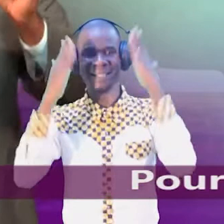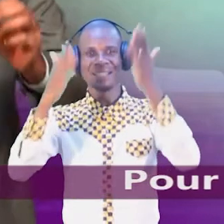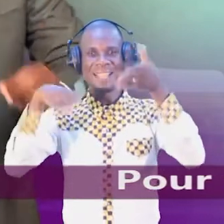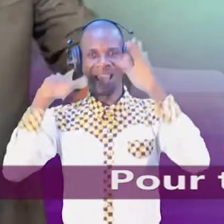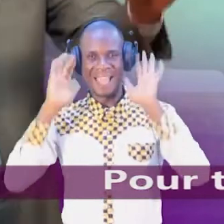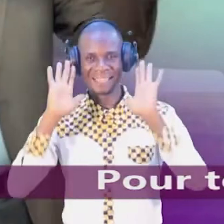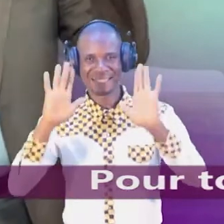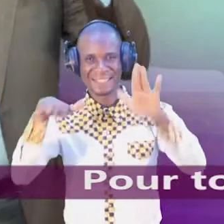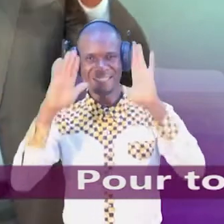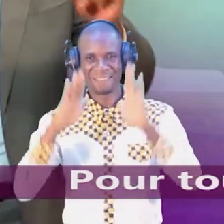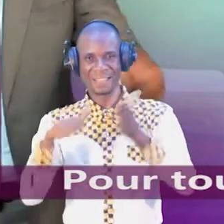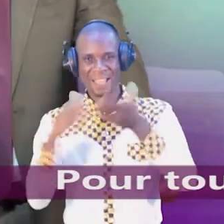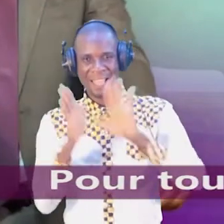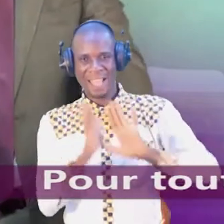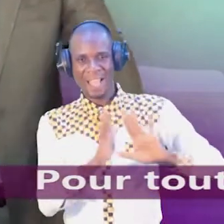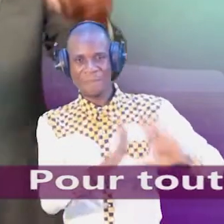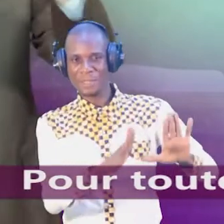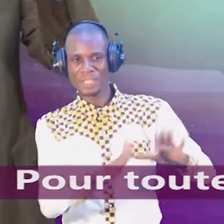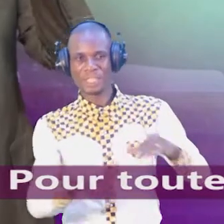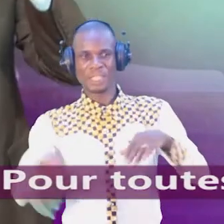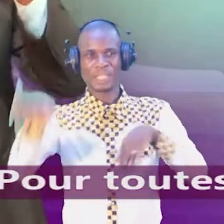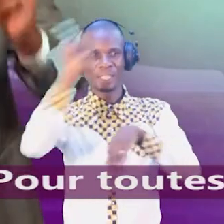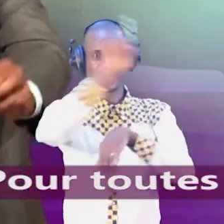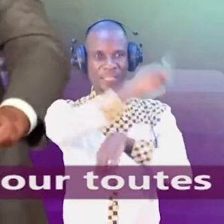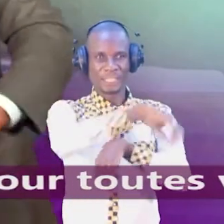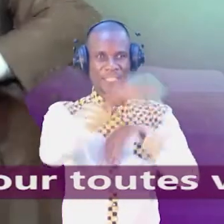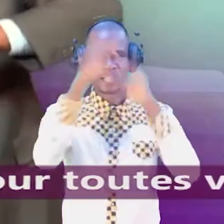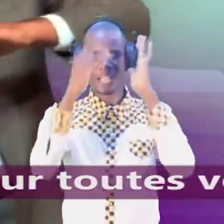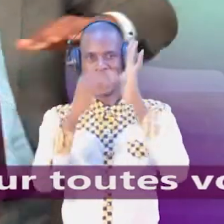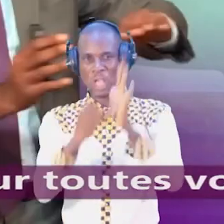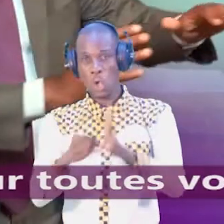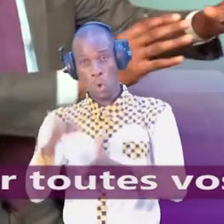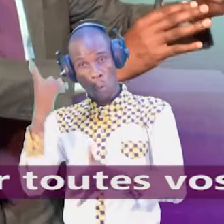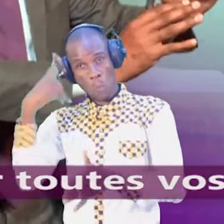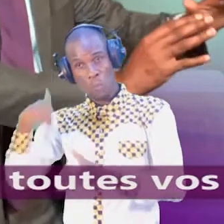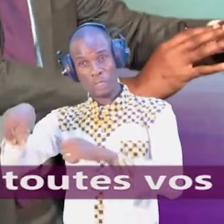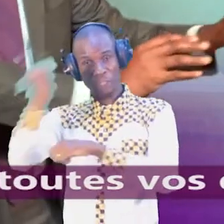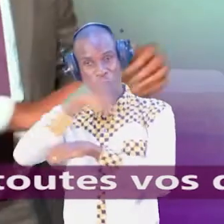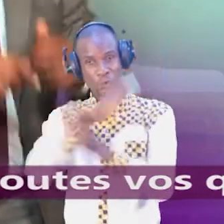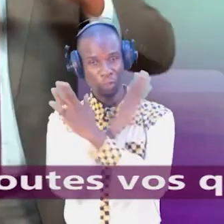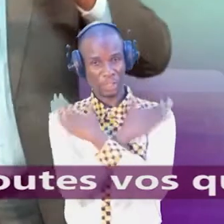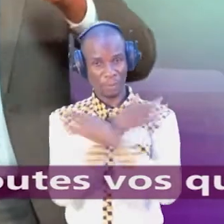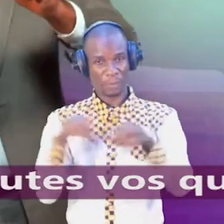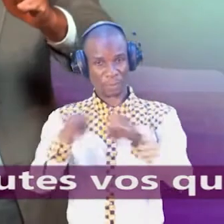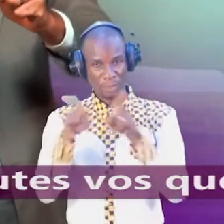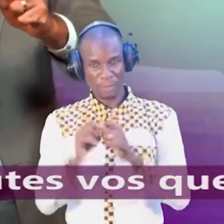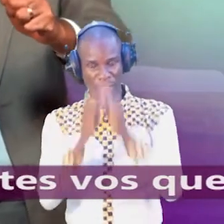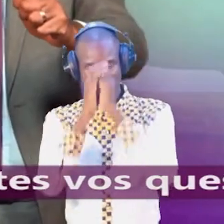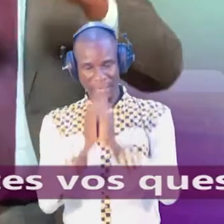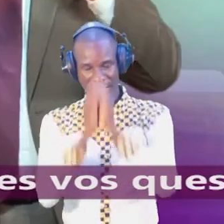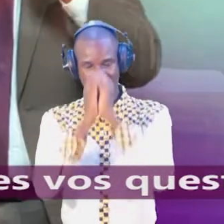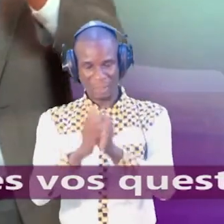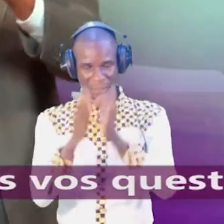biso ete yawe apamboli abulisi elingi koloba ete atie pembeni mokolo ya